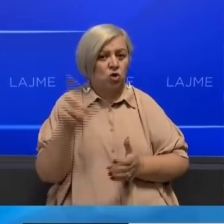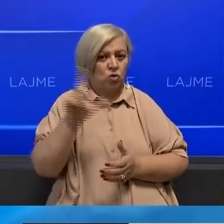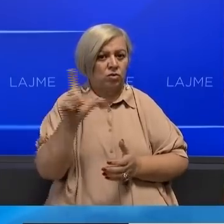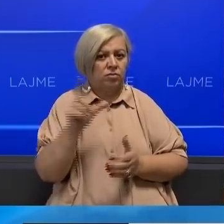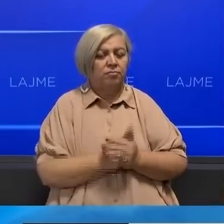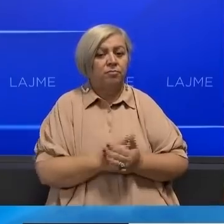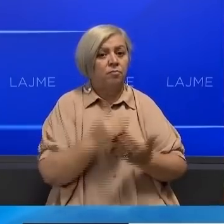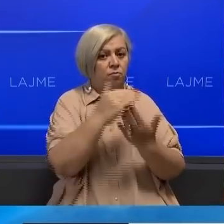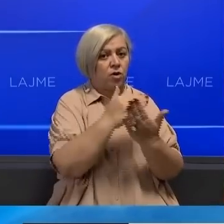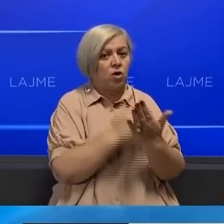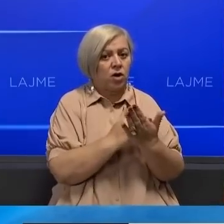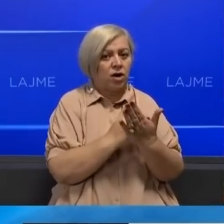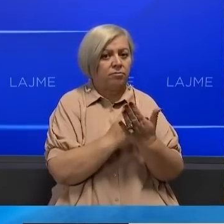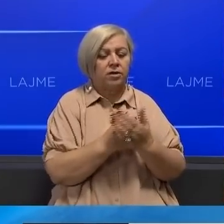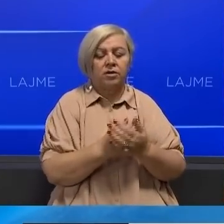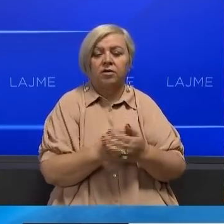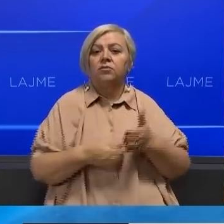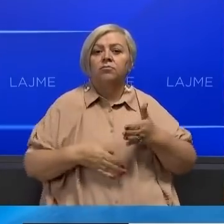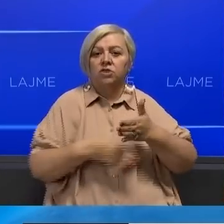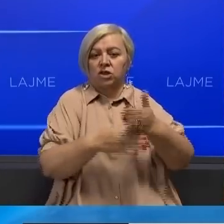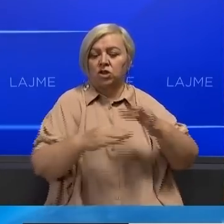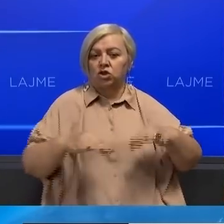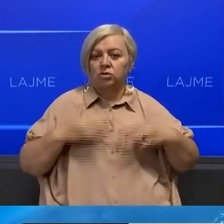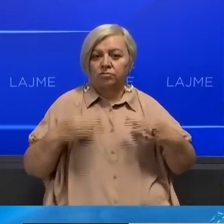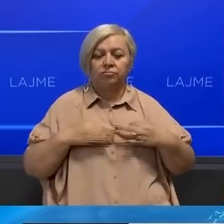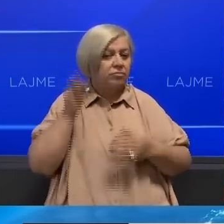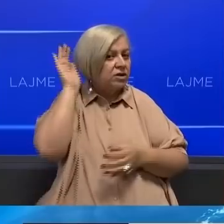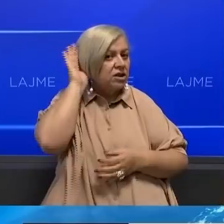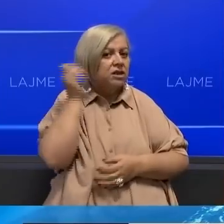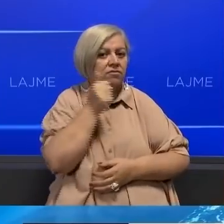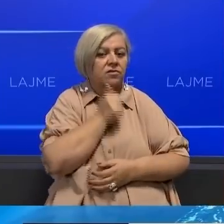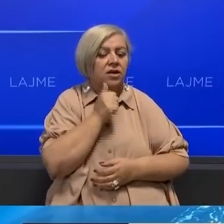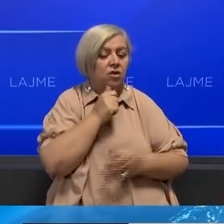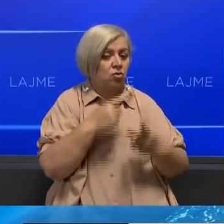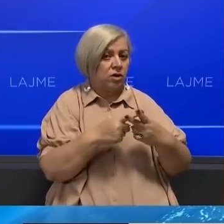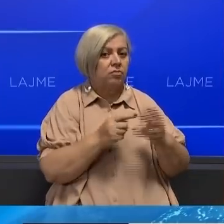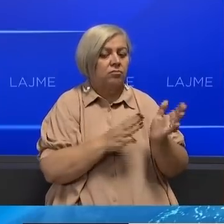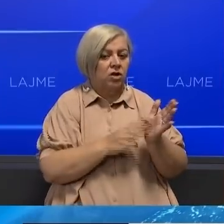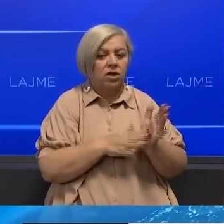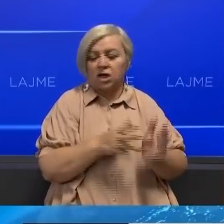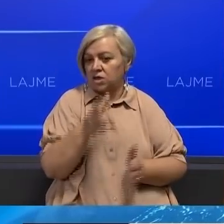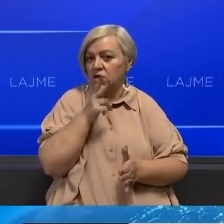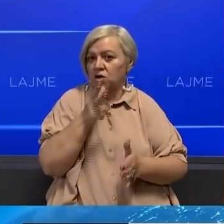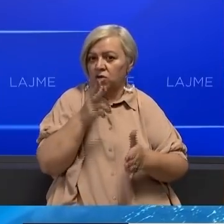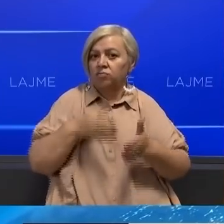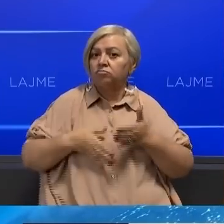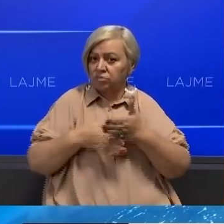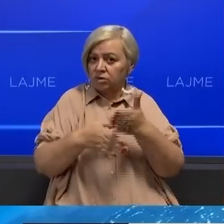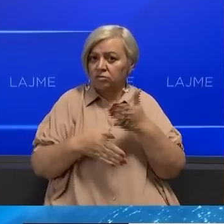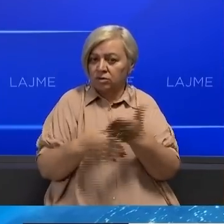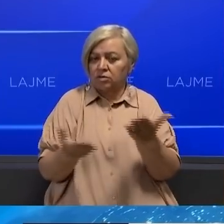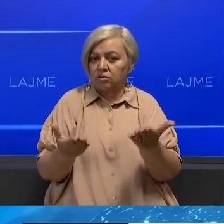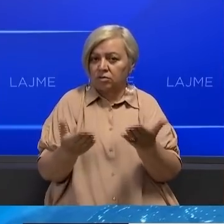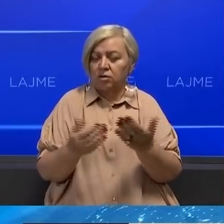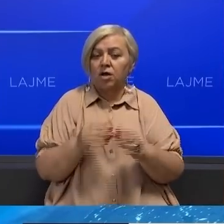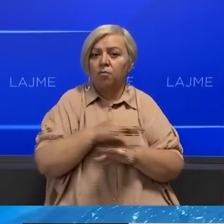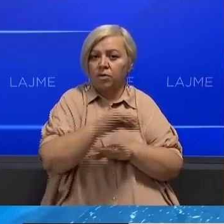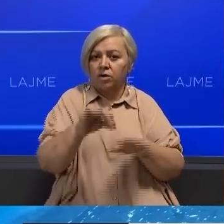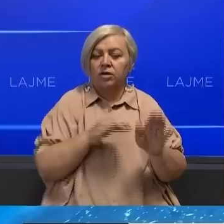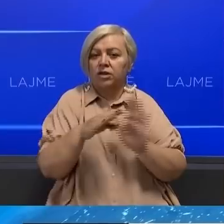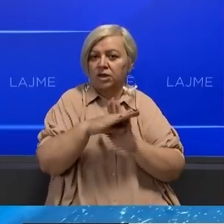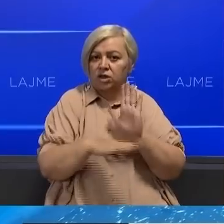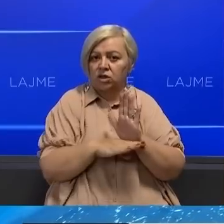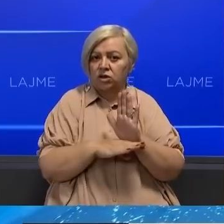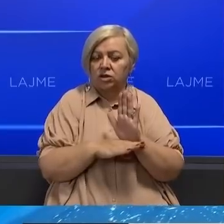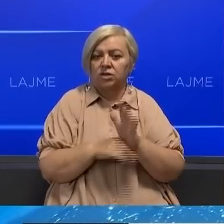për programin për mbështetje shëndetësore. Ministri i Financave Hekuran Murati kërkoi mbështetje për këtë projekt ligj, i cili sipas tij do të ndikojë